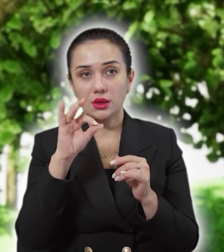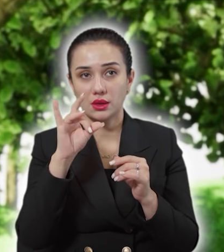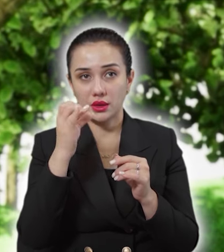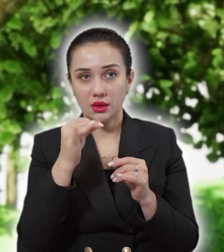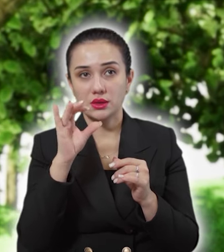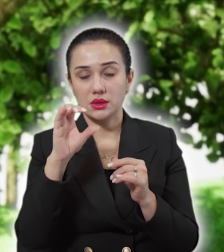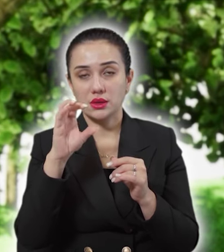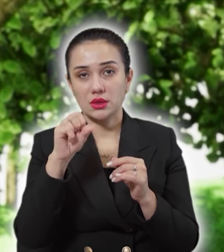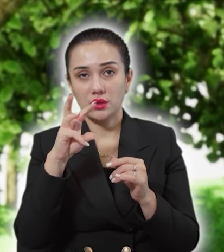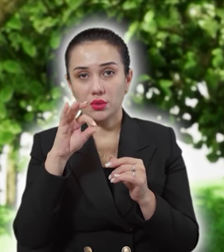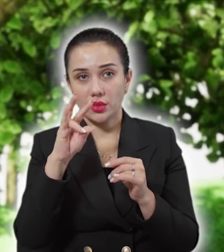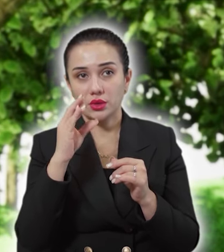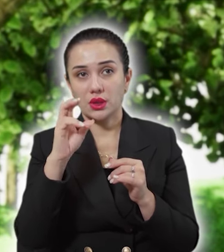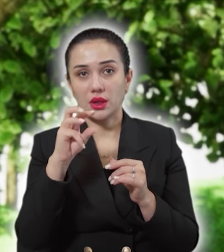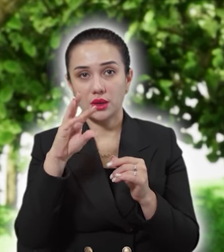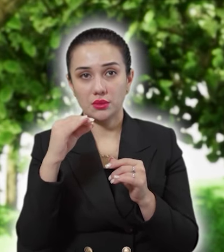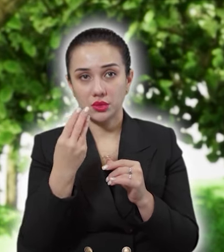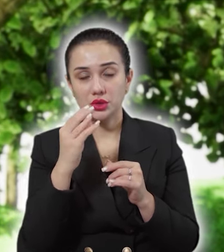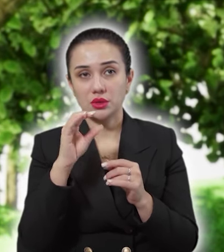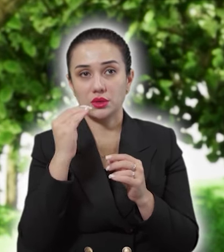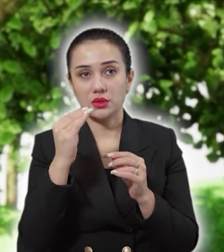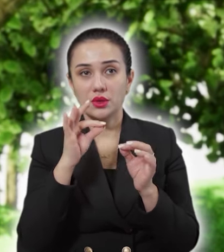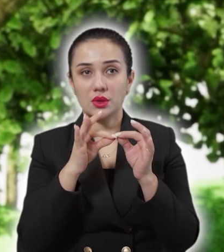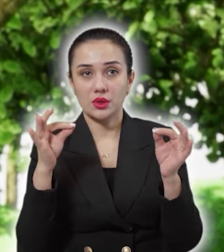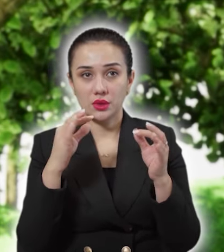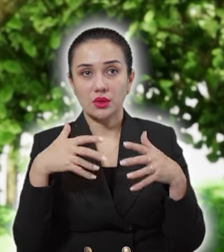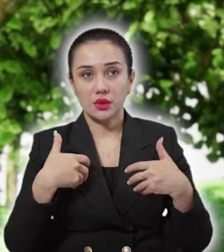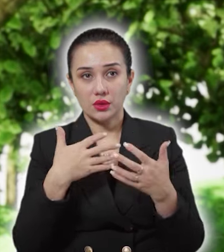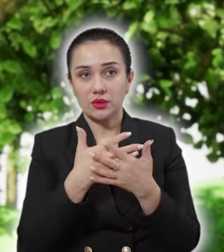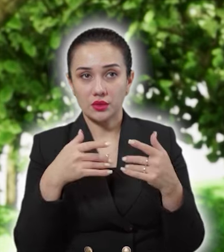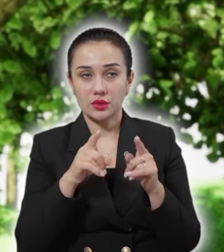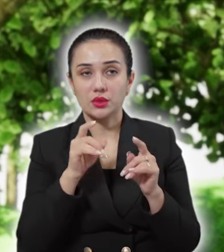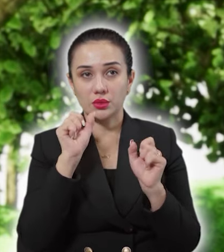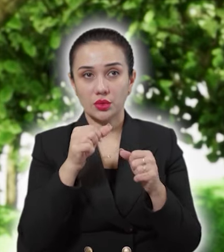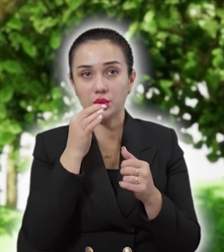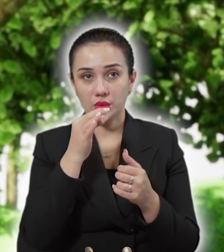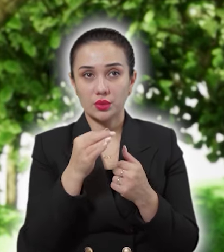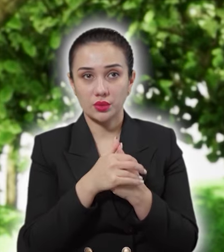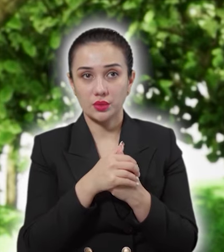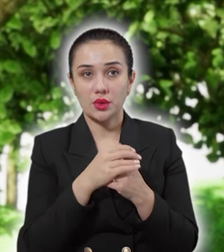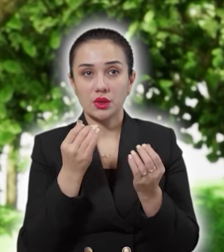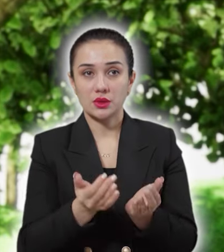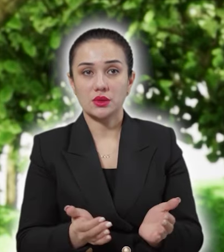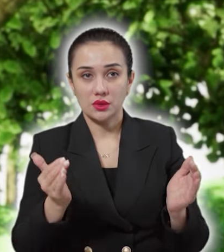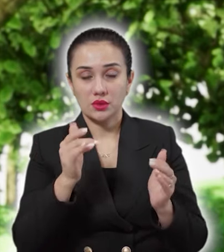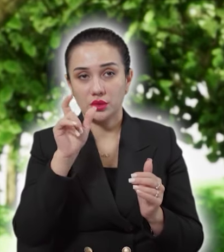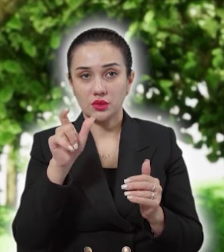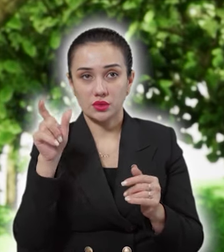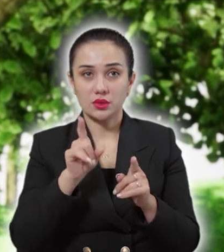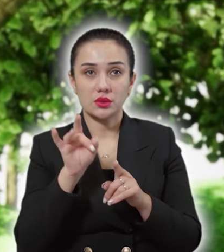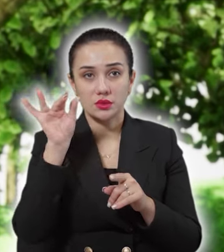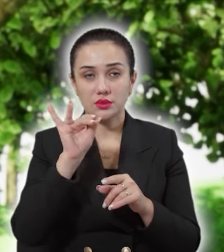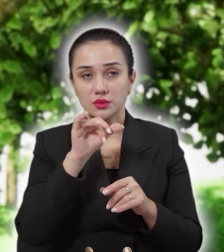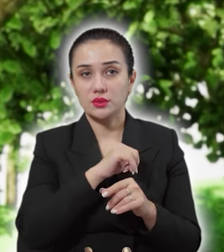qarag'ay, somon, eman, qamish, havvonlar yungi va iplarni aytish mumkin. Savat